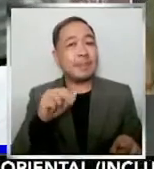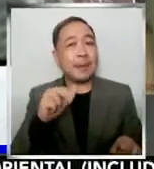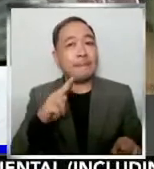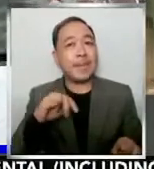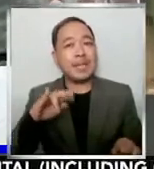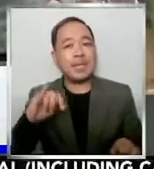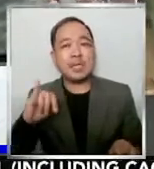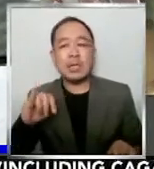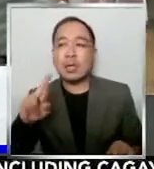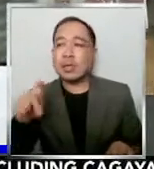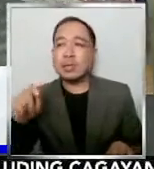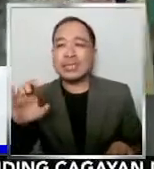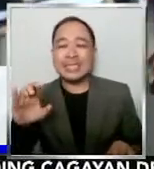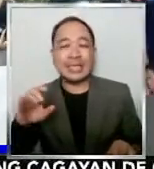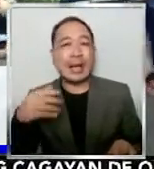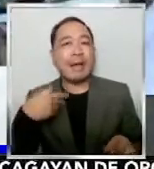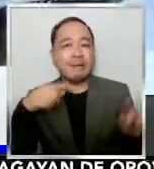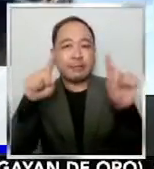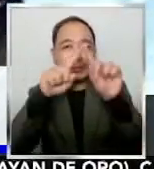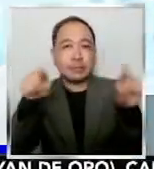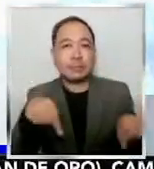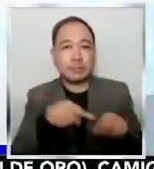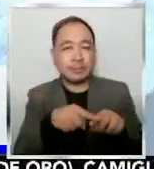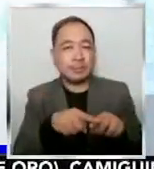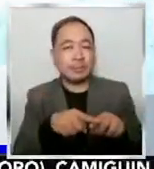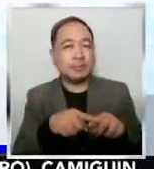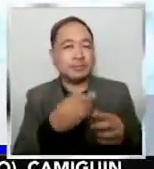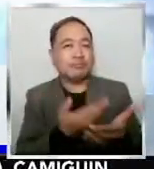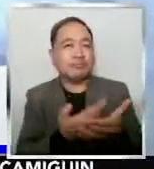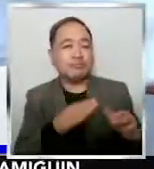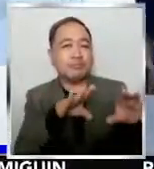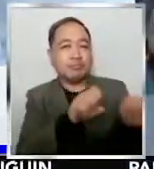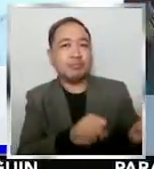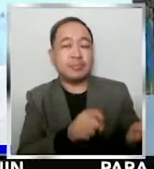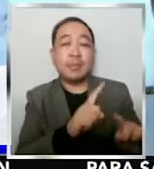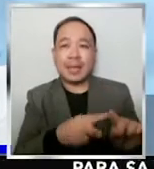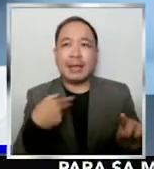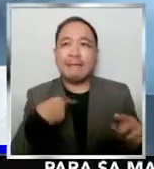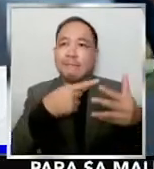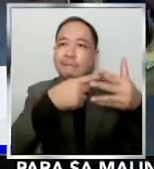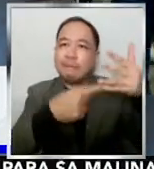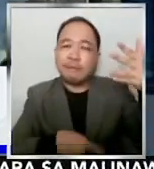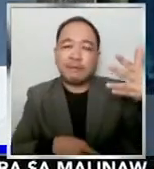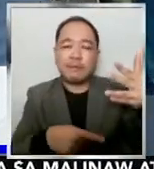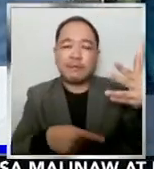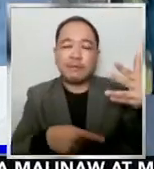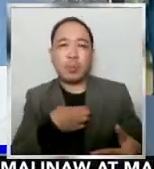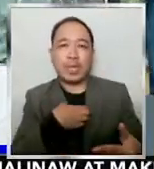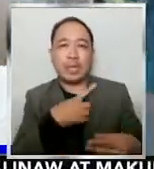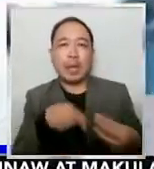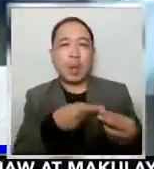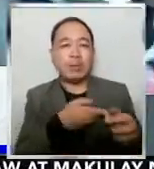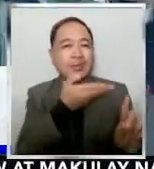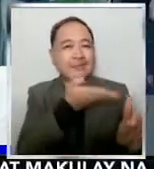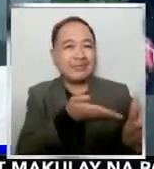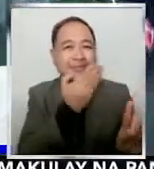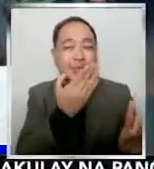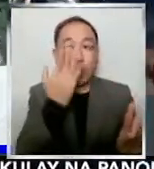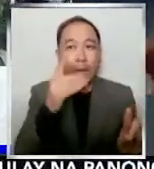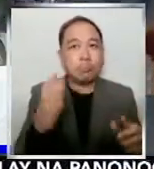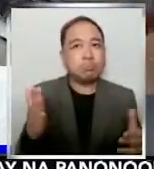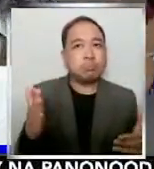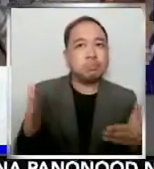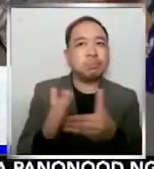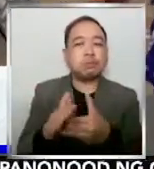nitong Pebrero. Pero ayon sa pulisya, marami pang kasong kinakaharapan suspect kaugnay naman sa ginawa nitong mga pag-atake sa pulisya at militar